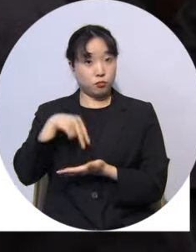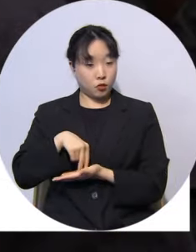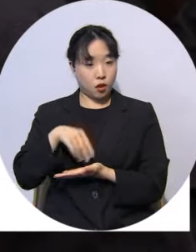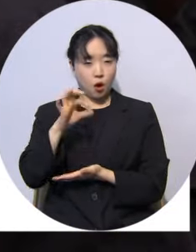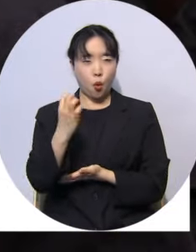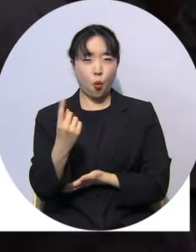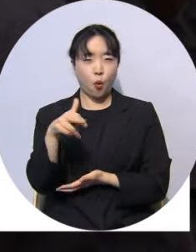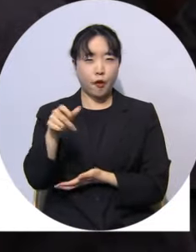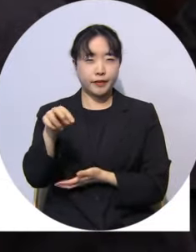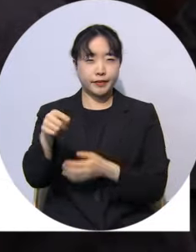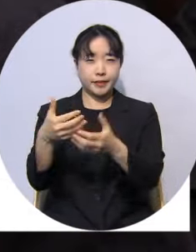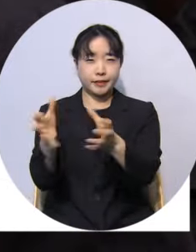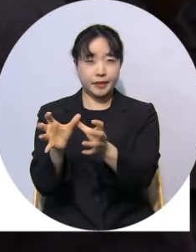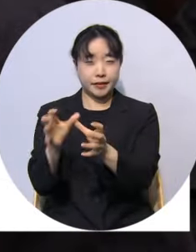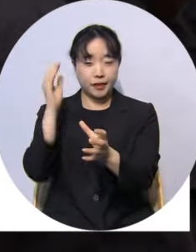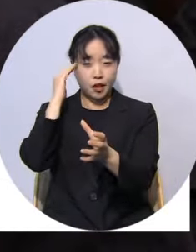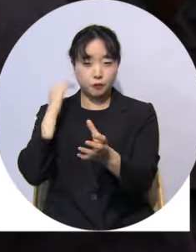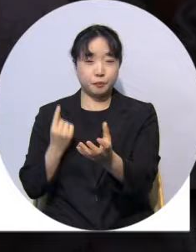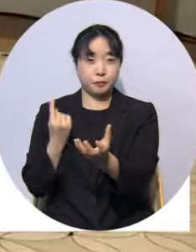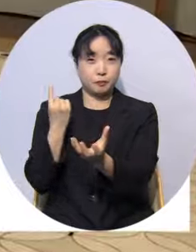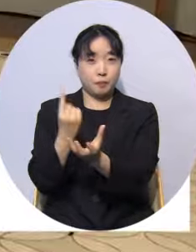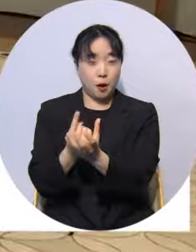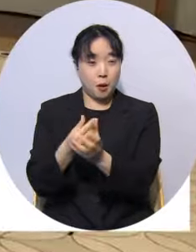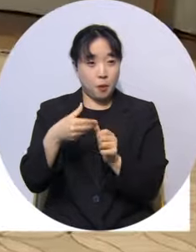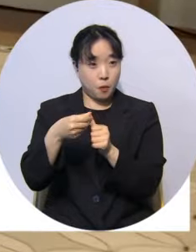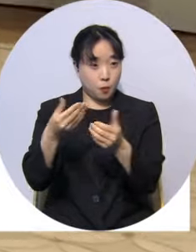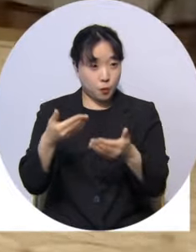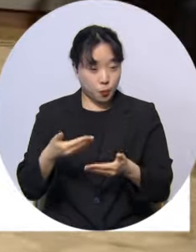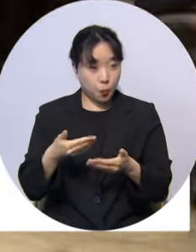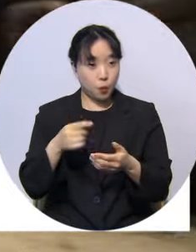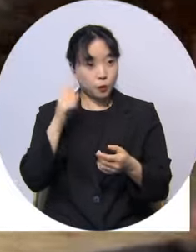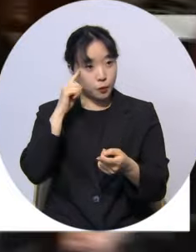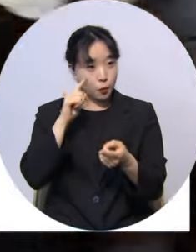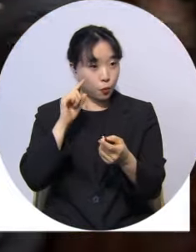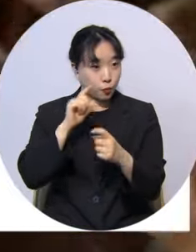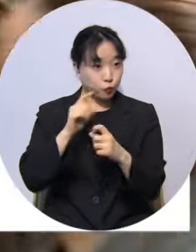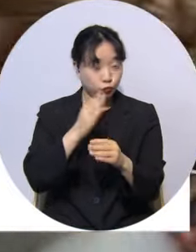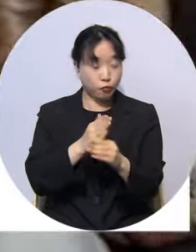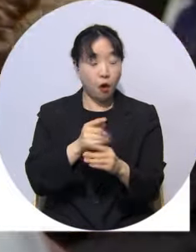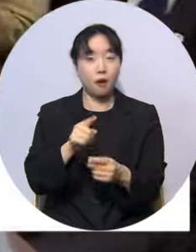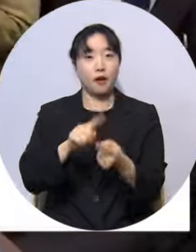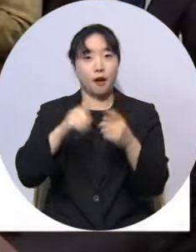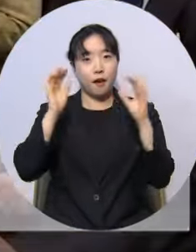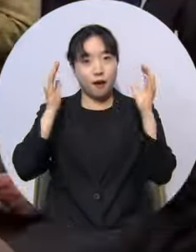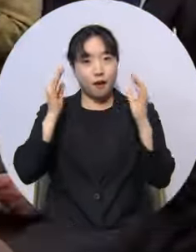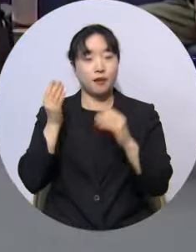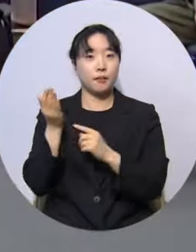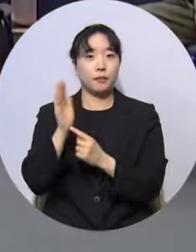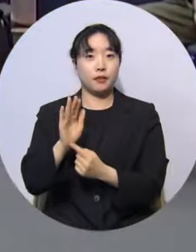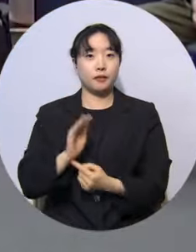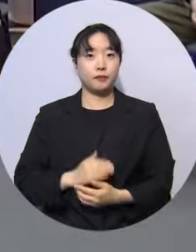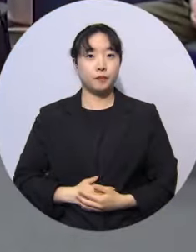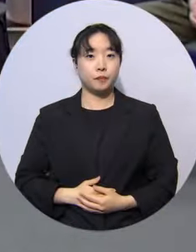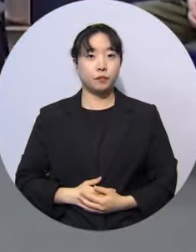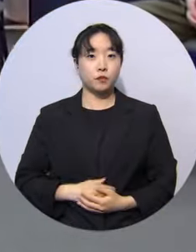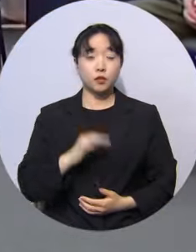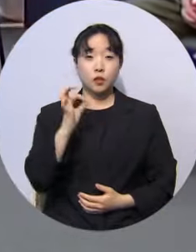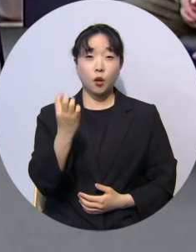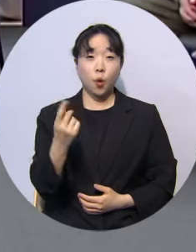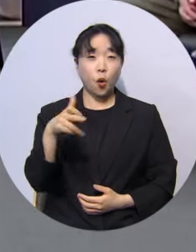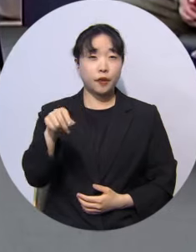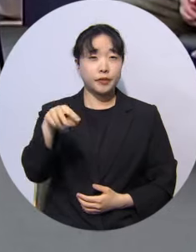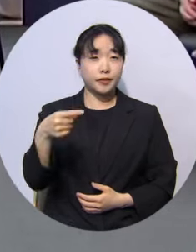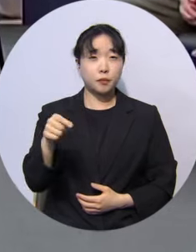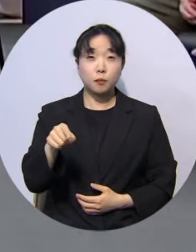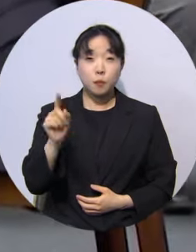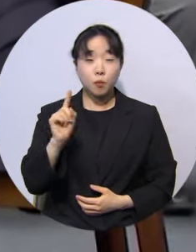선진 역량 프로젝트와 관련 추가 파트너국들과의 협력을 고려하고 있음을 환영한다고 밝혔습니다. 오커스는 미국,